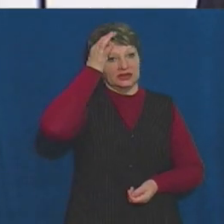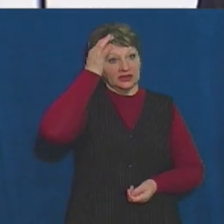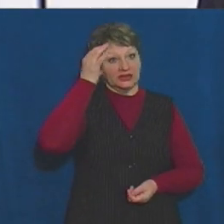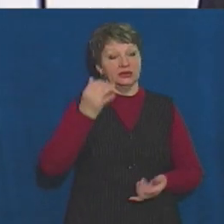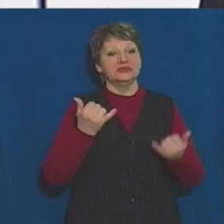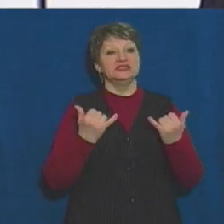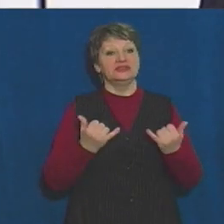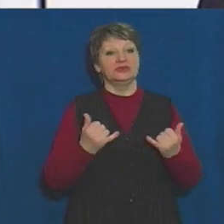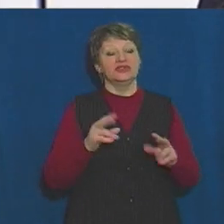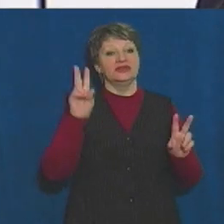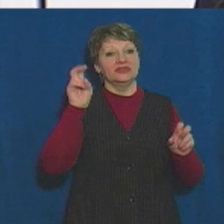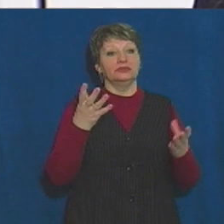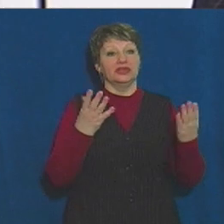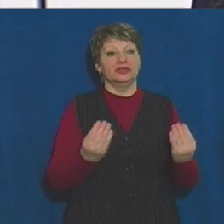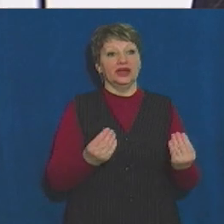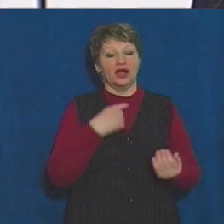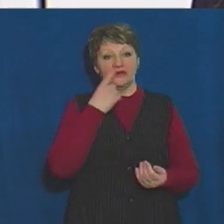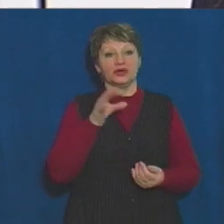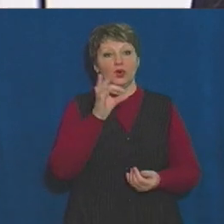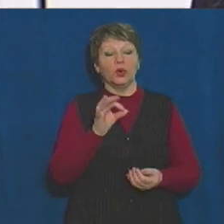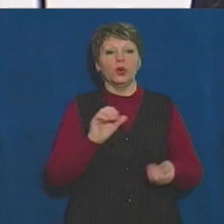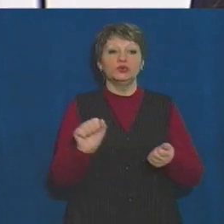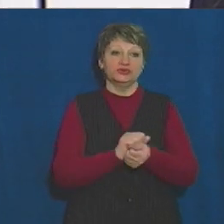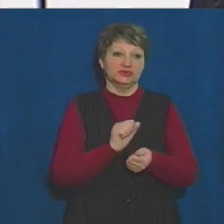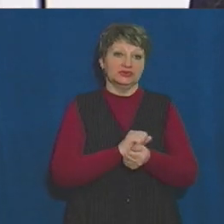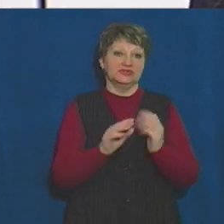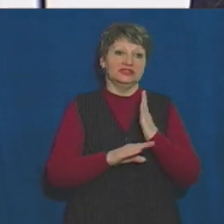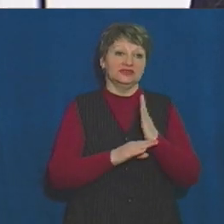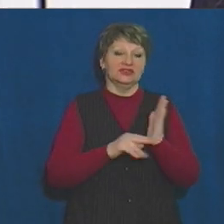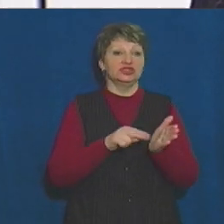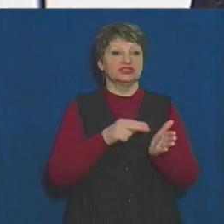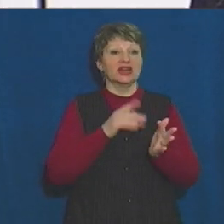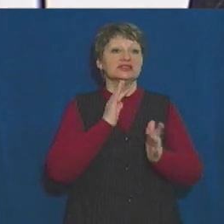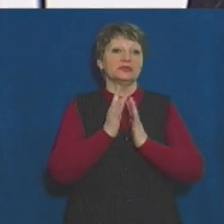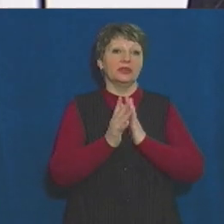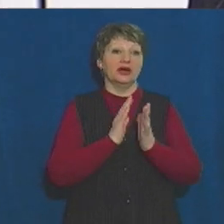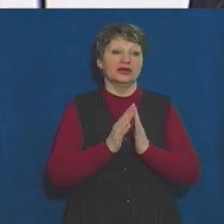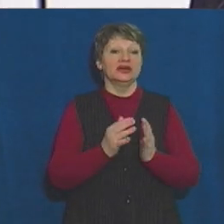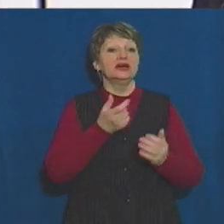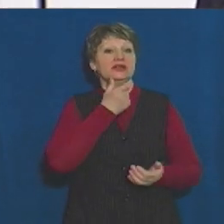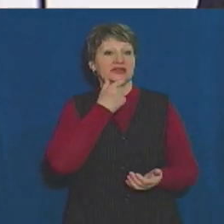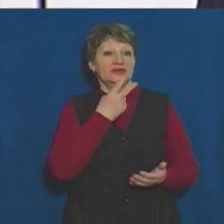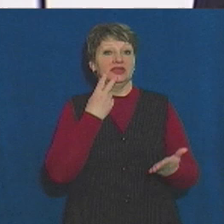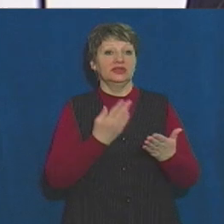UA Черкас говорили про всихання сосен у черкаських парках та черкаських лісах. Дивіться